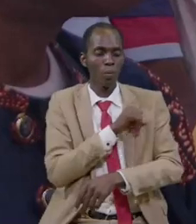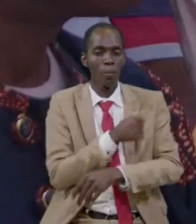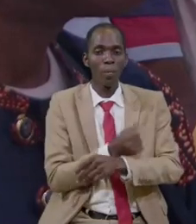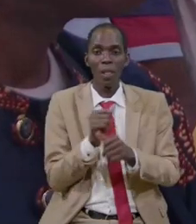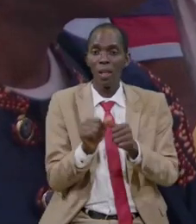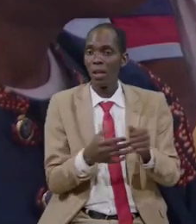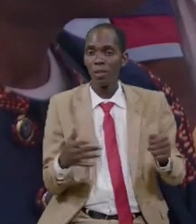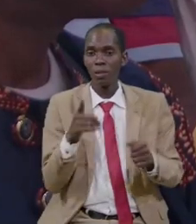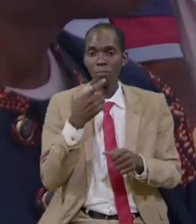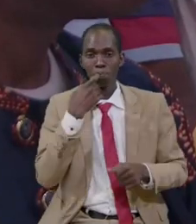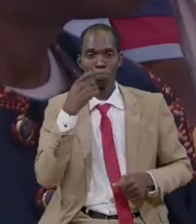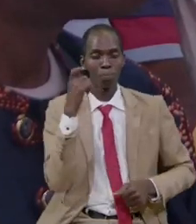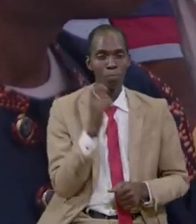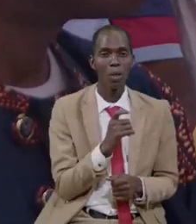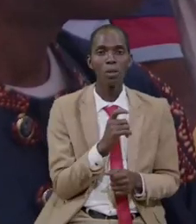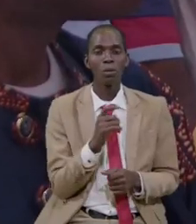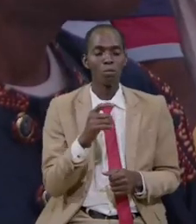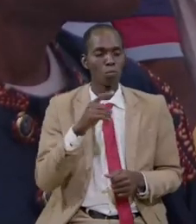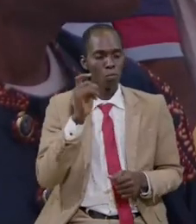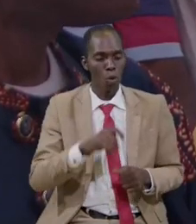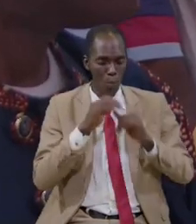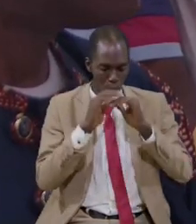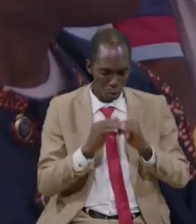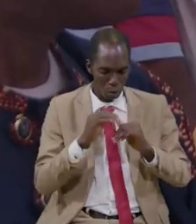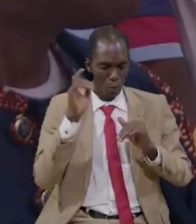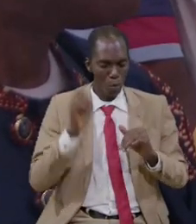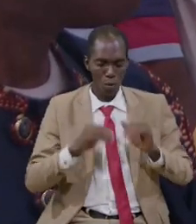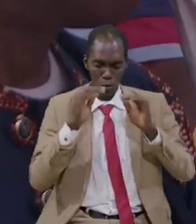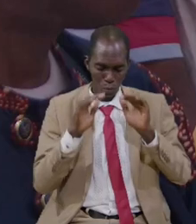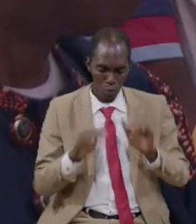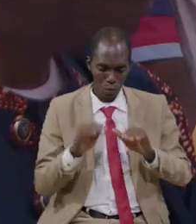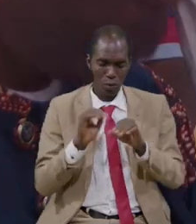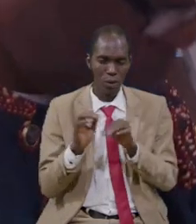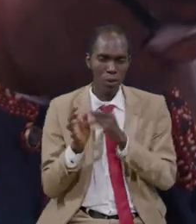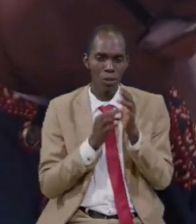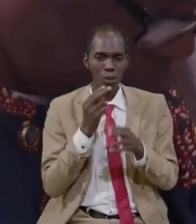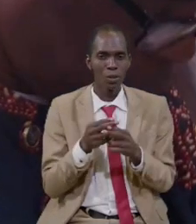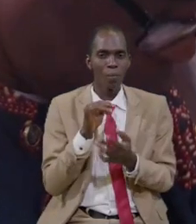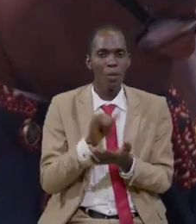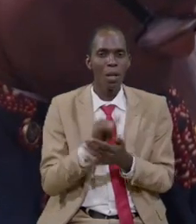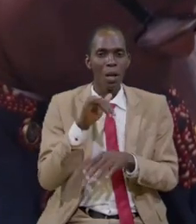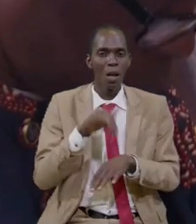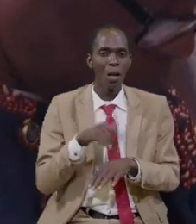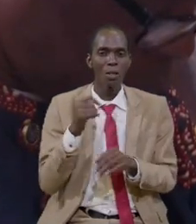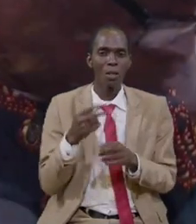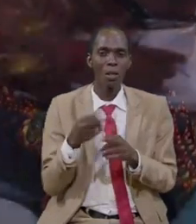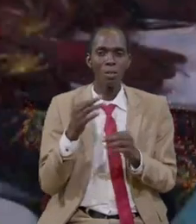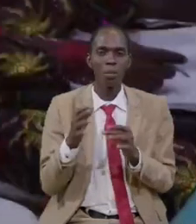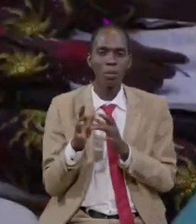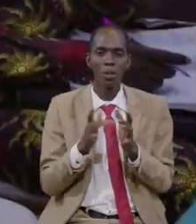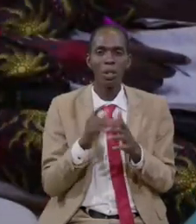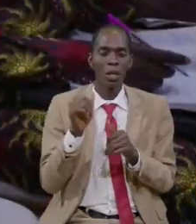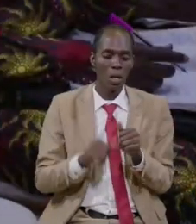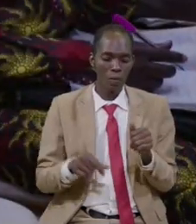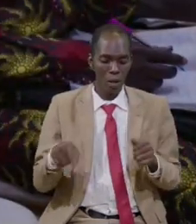dis va fléchir et fléchira au nom de Jésus. Afin qu'au nom de Jésus, tous genoux